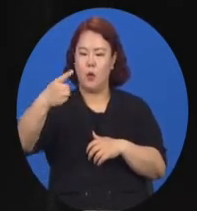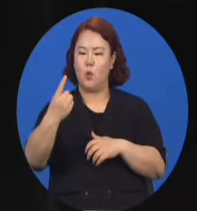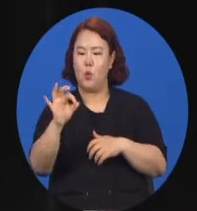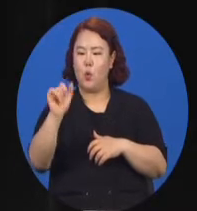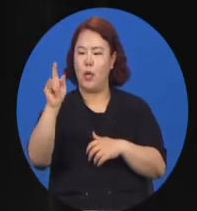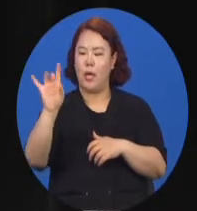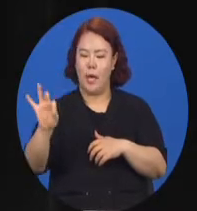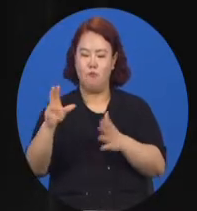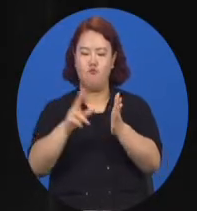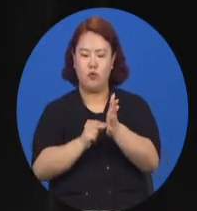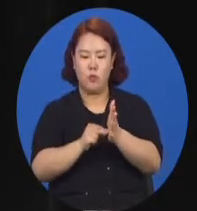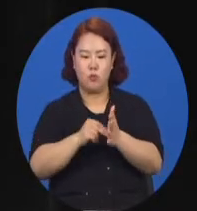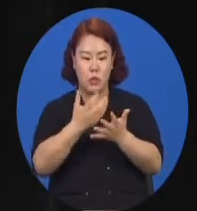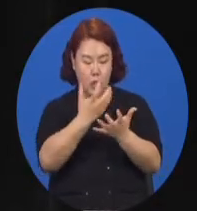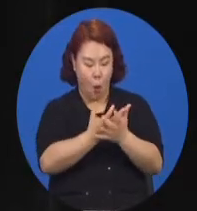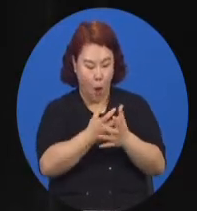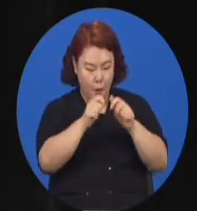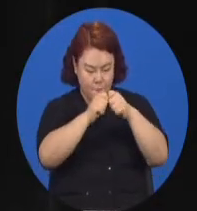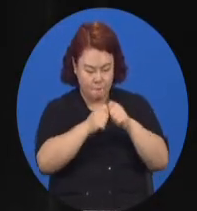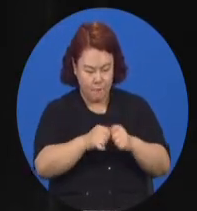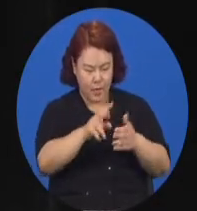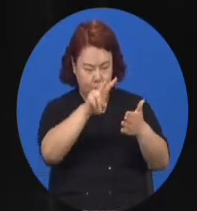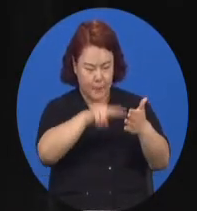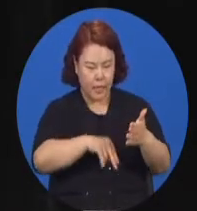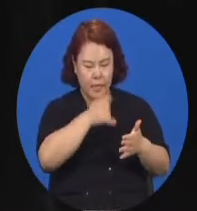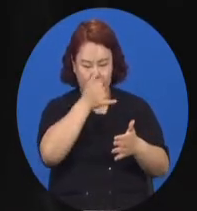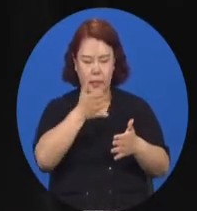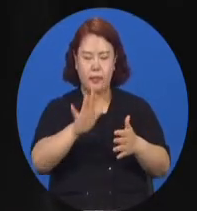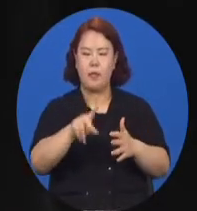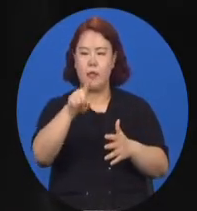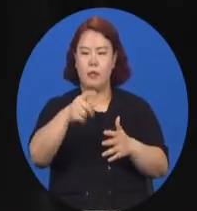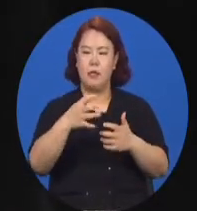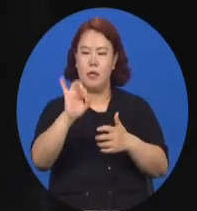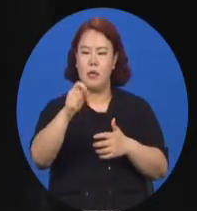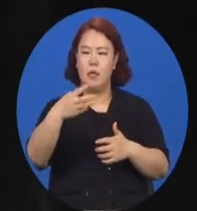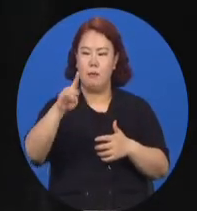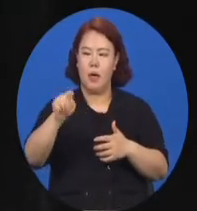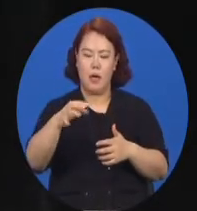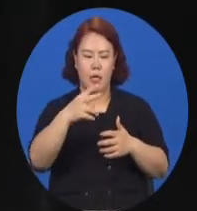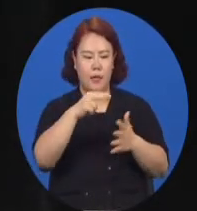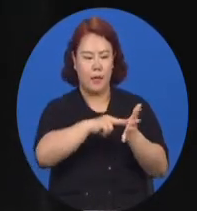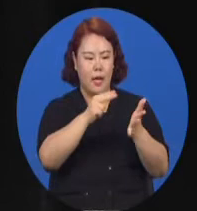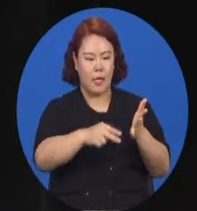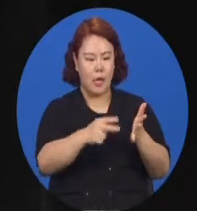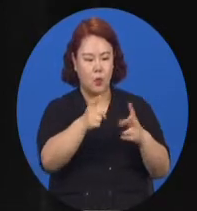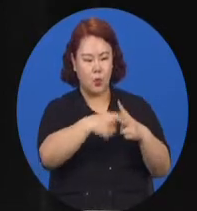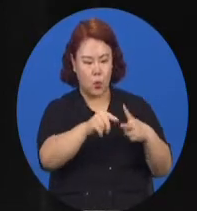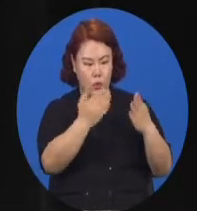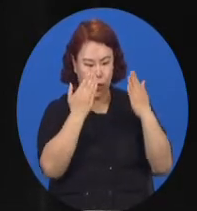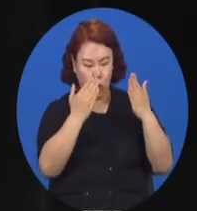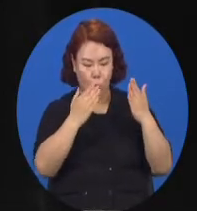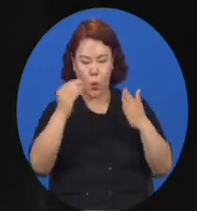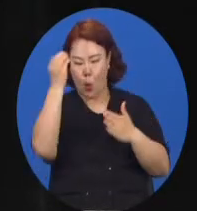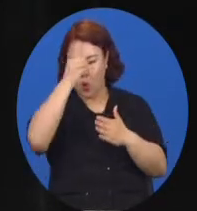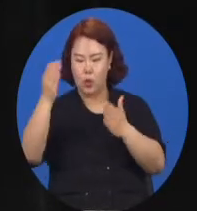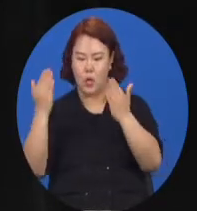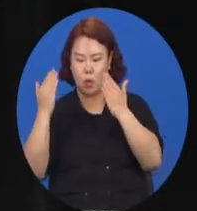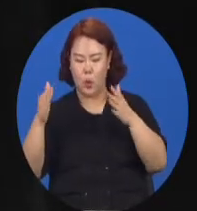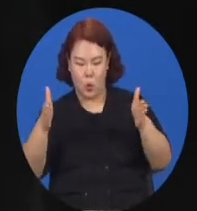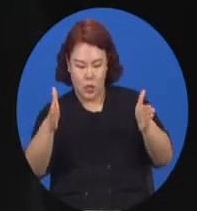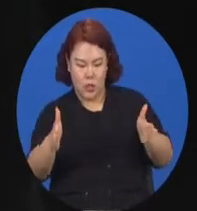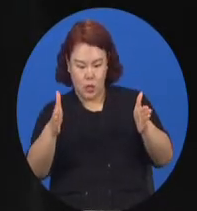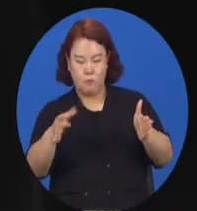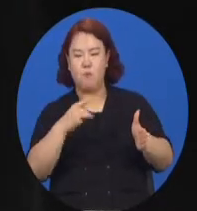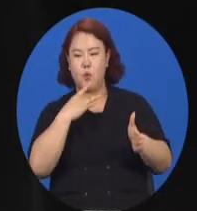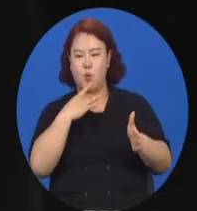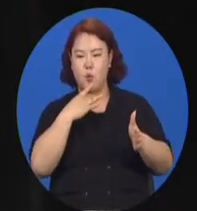나와 있습니다. 그러나 지금 일방통행은 단양초등학교에서 고등학교까지밖에 없습니다. 단양초에서 고등학교 가는